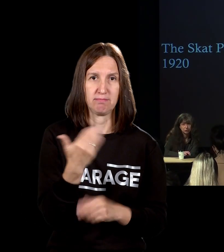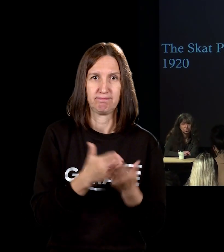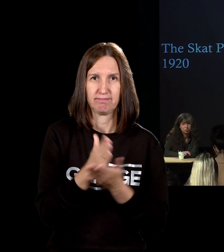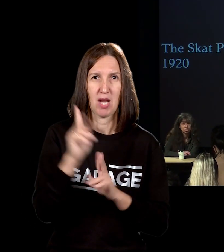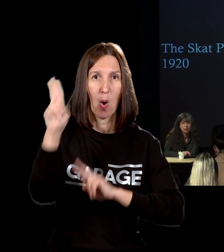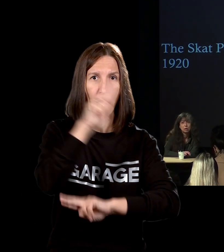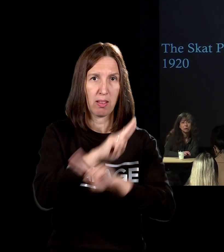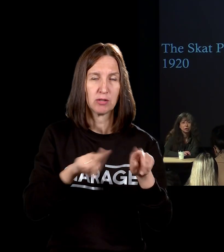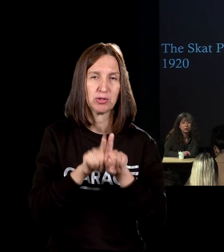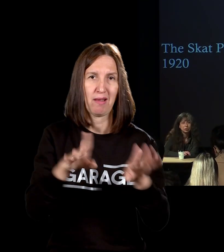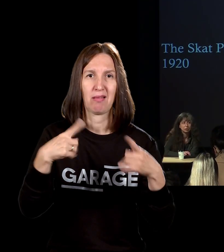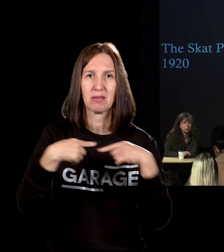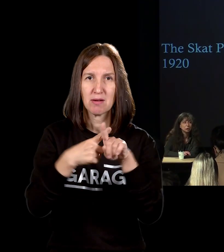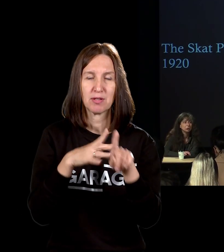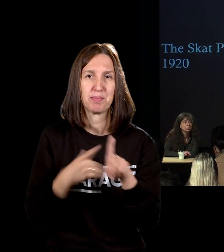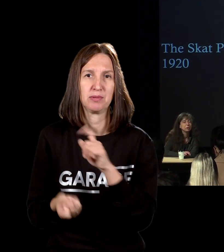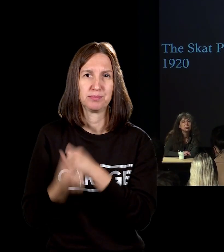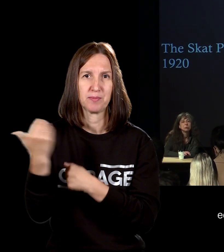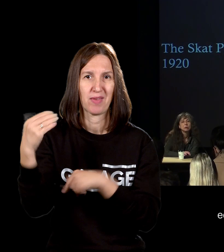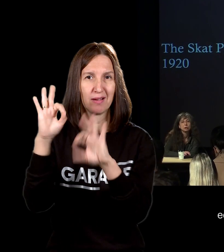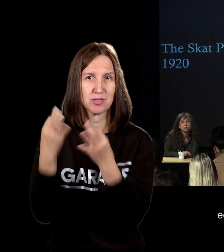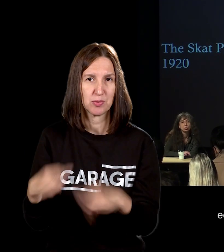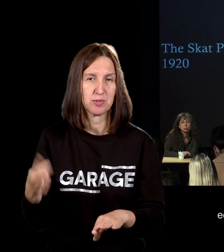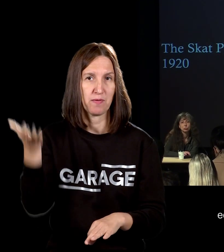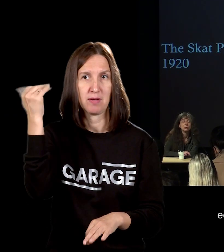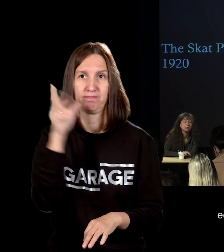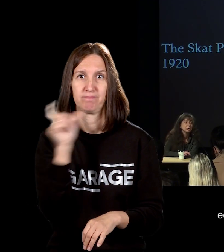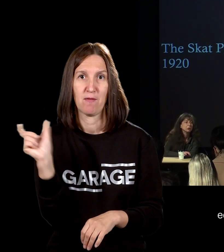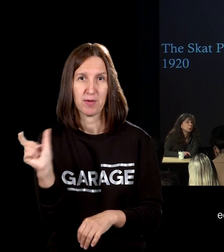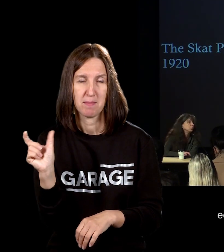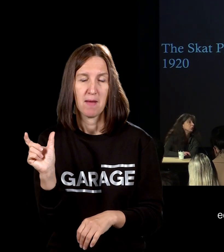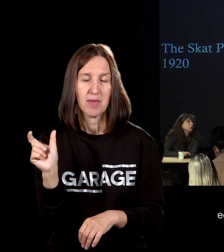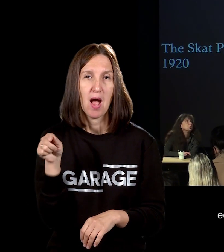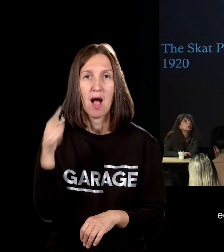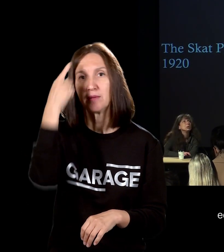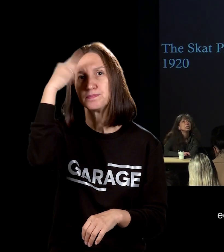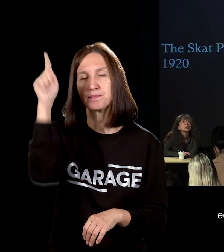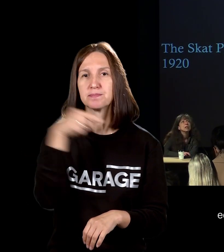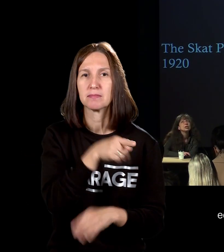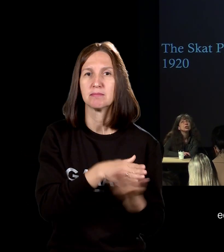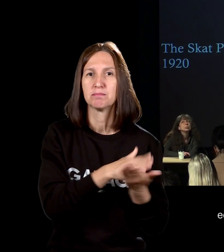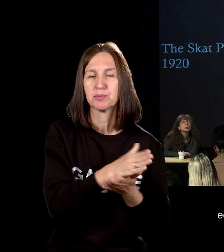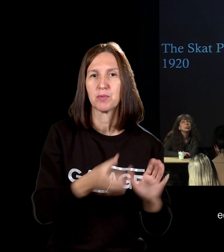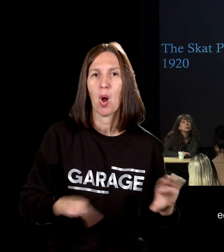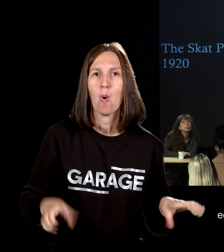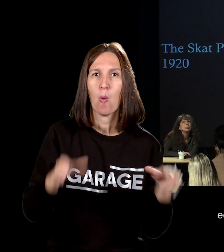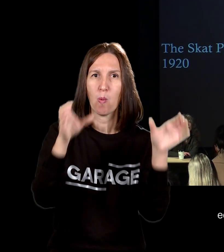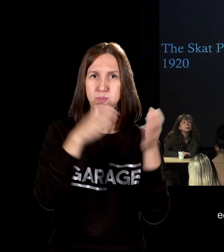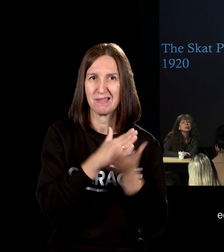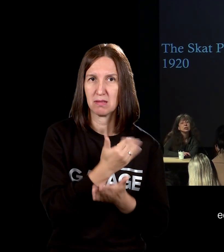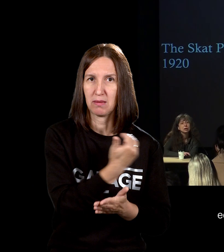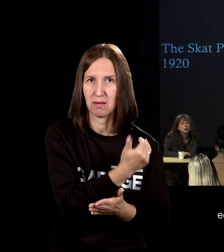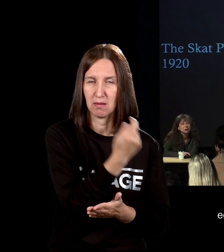одна из техник, которые появляются в искусстве того времени, появляются в том, изобретают ее кубисты, используют совершенно